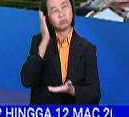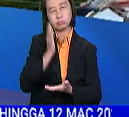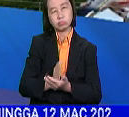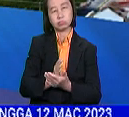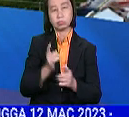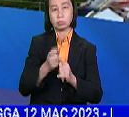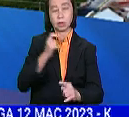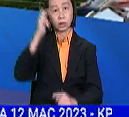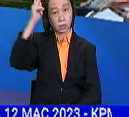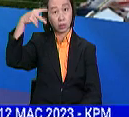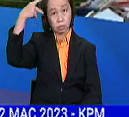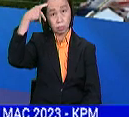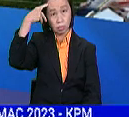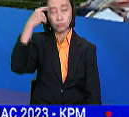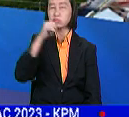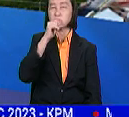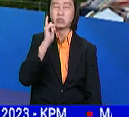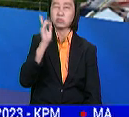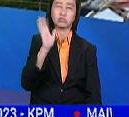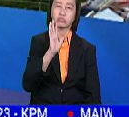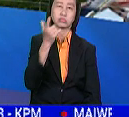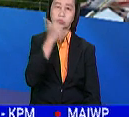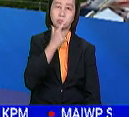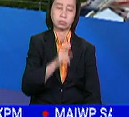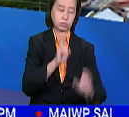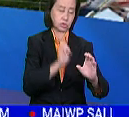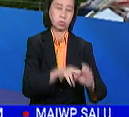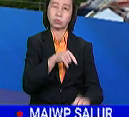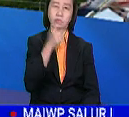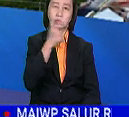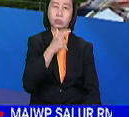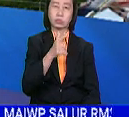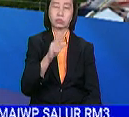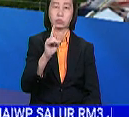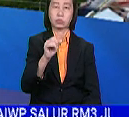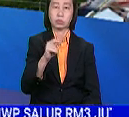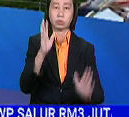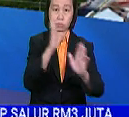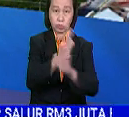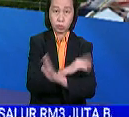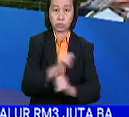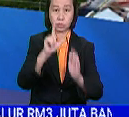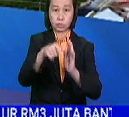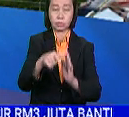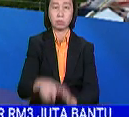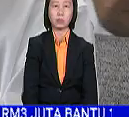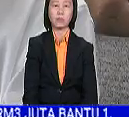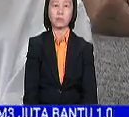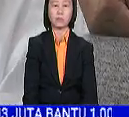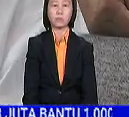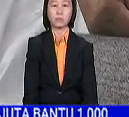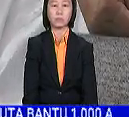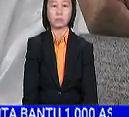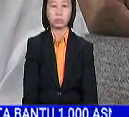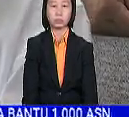daripada arena politik dan tidak mempertahankan kerusi itu pada Pyar you don't Sarawak nanti set14